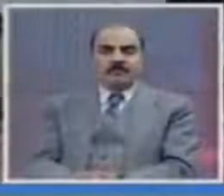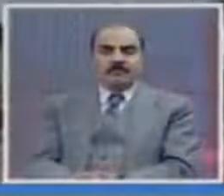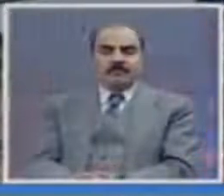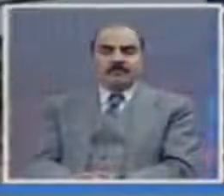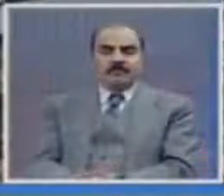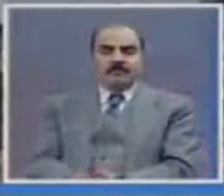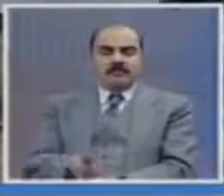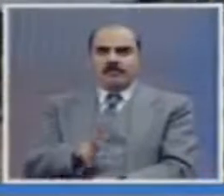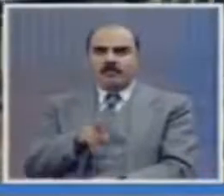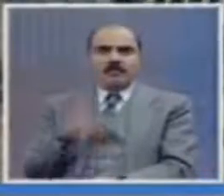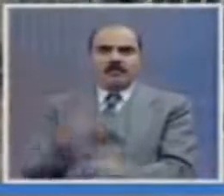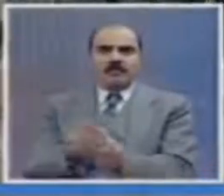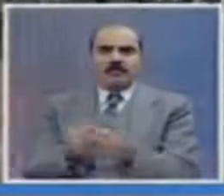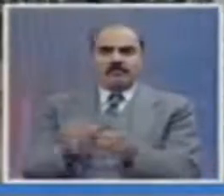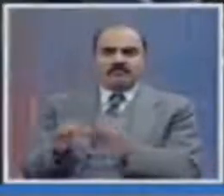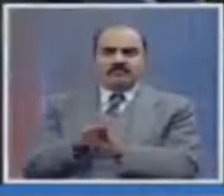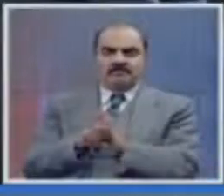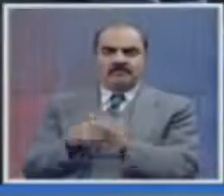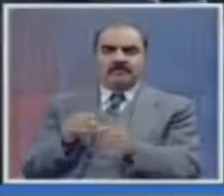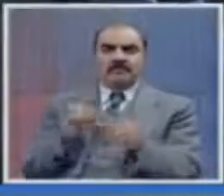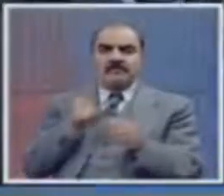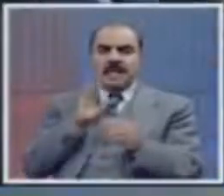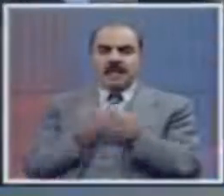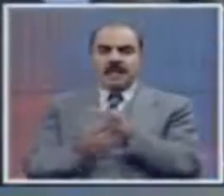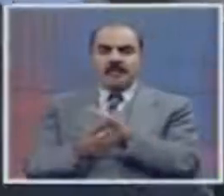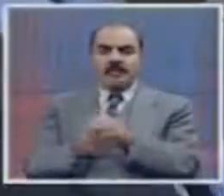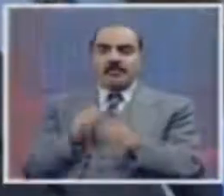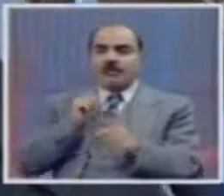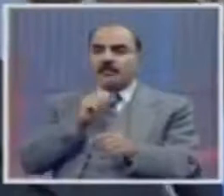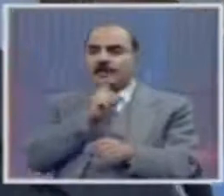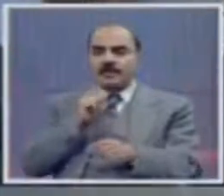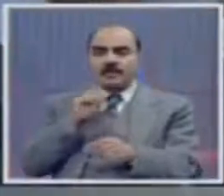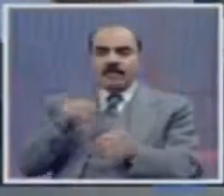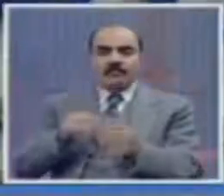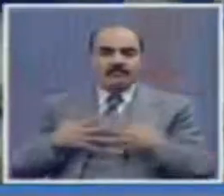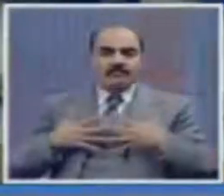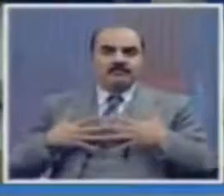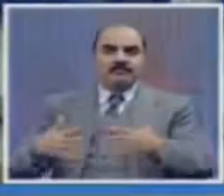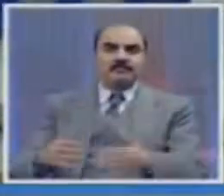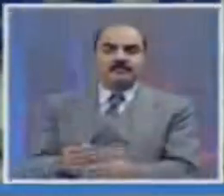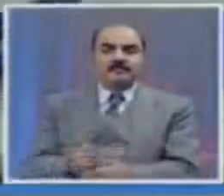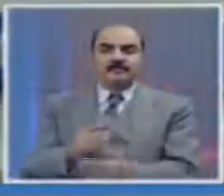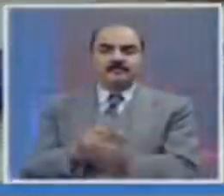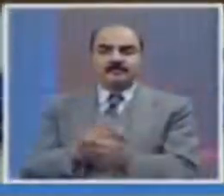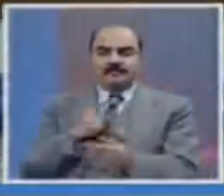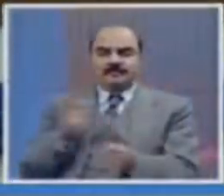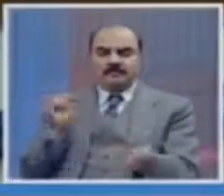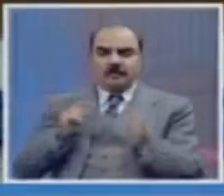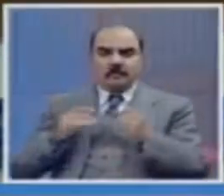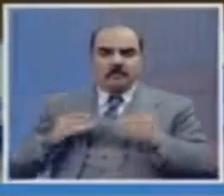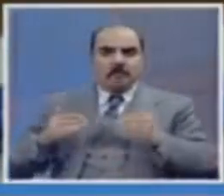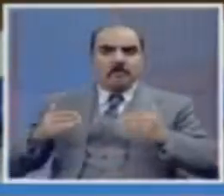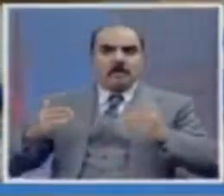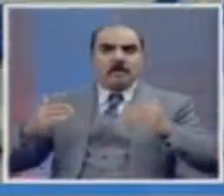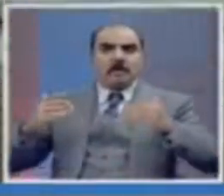نقلة نوعية بمنظومة التعليم الجامعي تشهدها محافظة بني سويف تتماشى مع الطفرة الصناعية التي تجري على